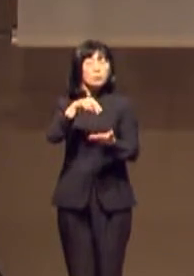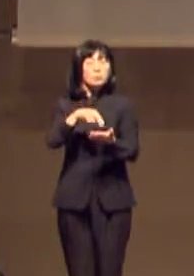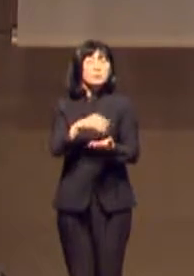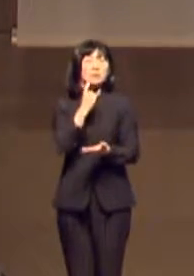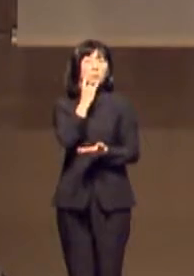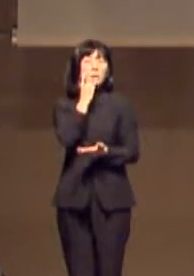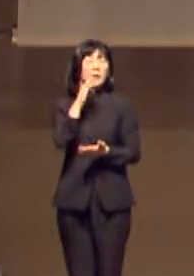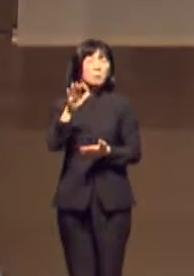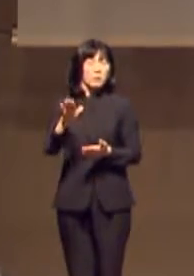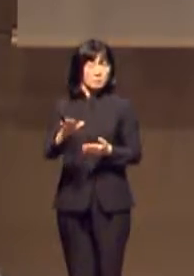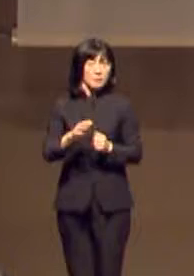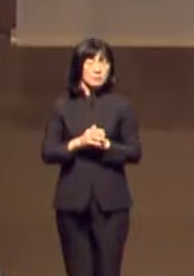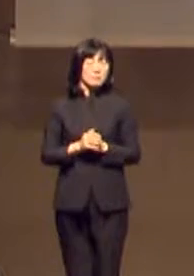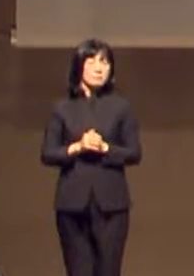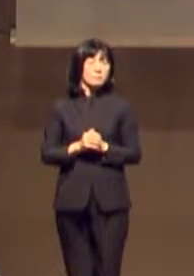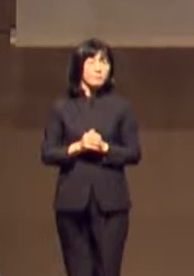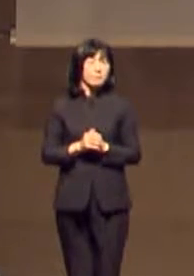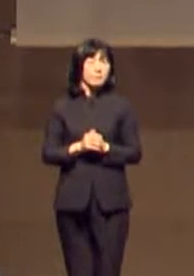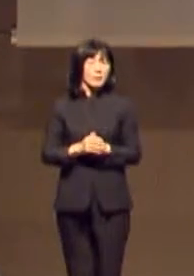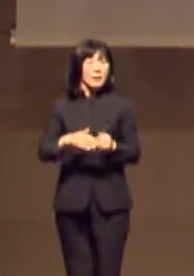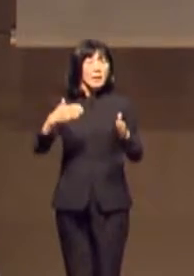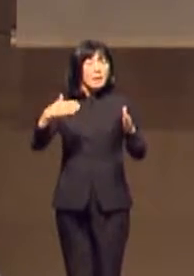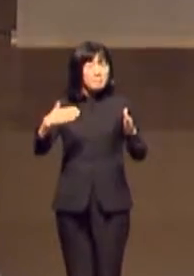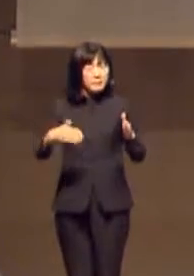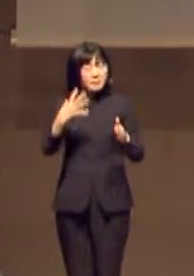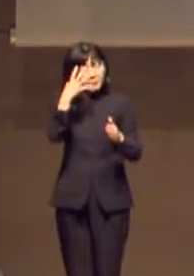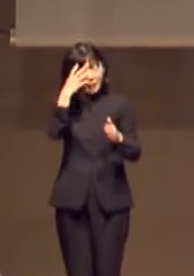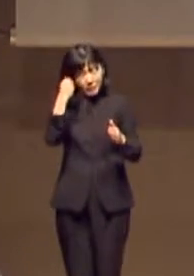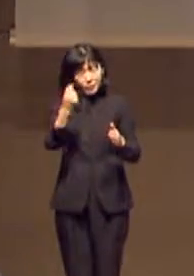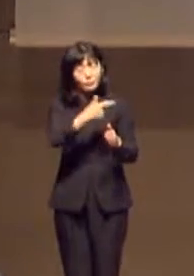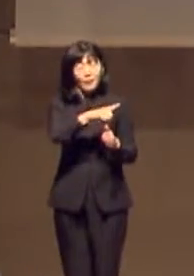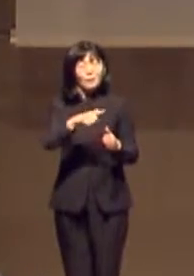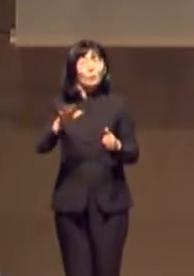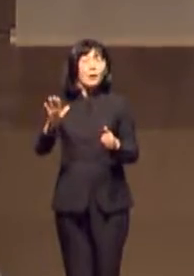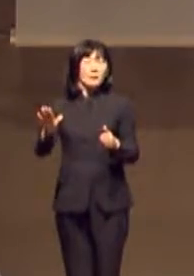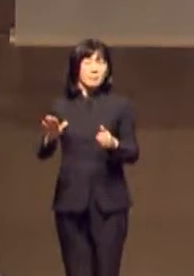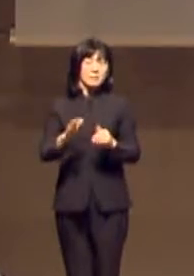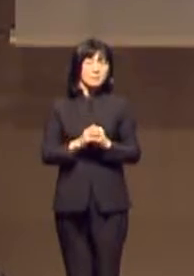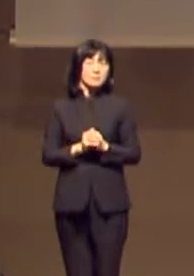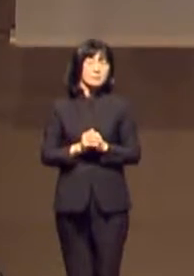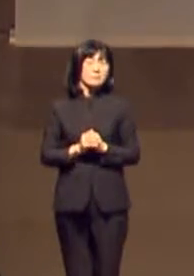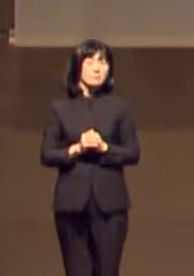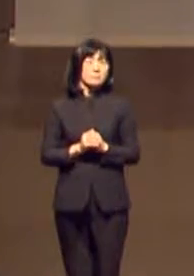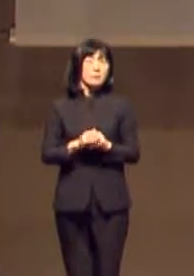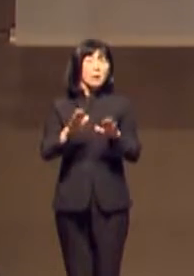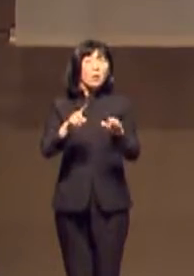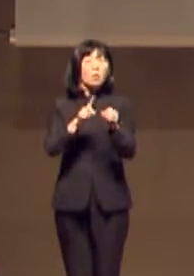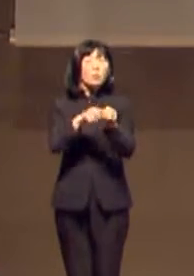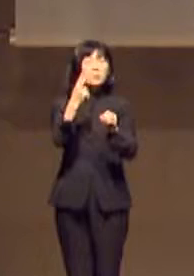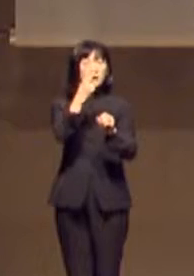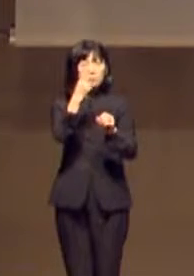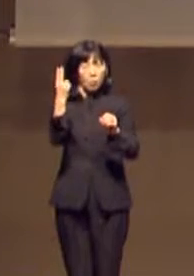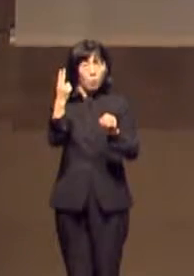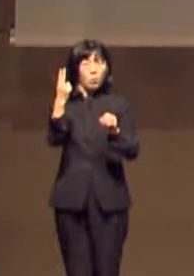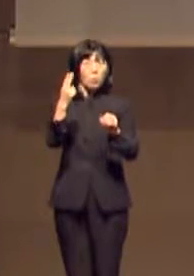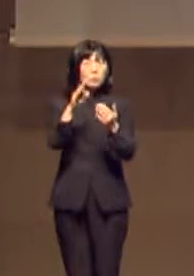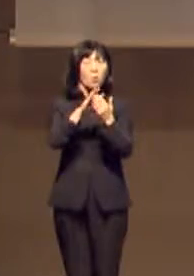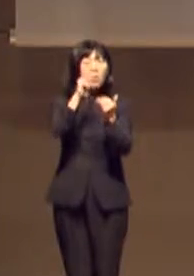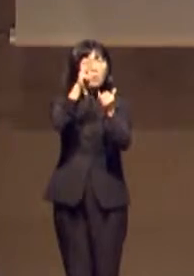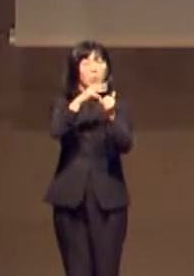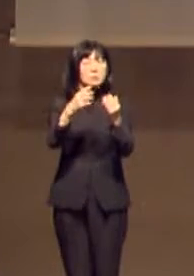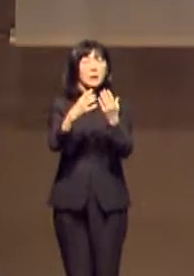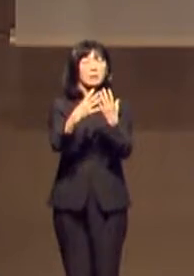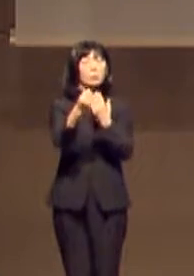。まだまだ、魅力は尽きませんが、今年度、防災国